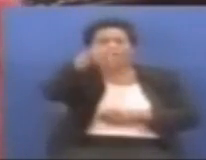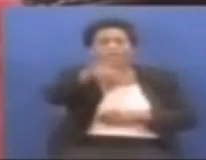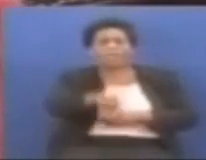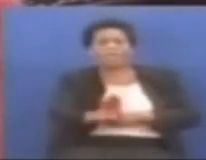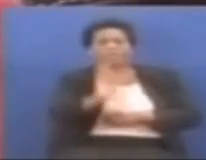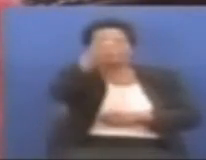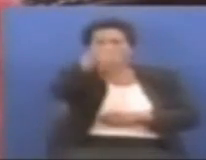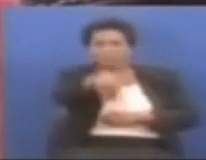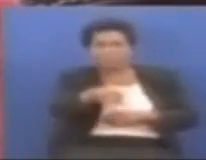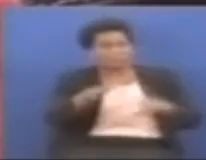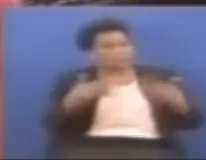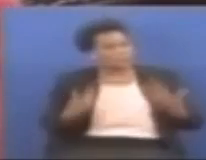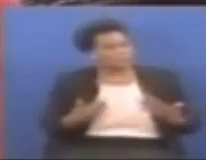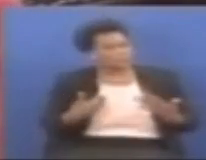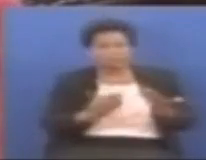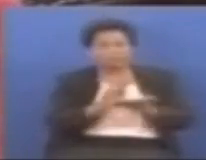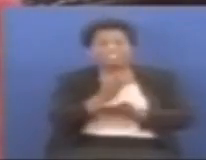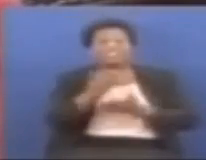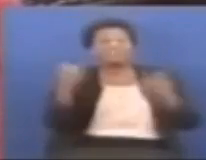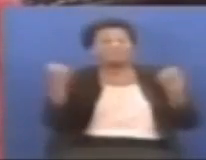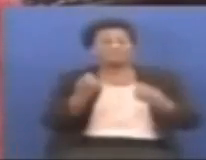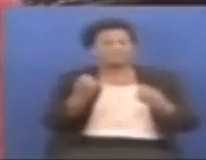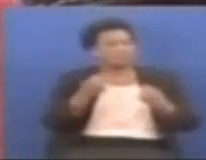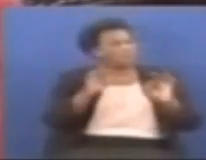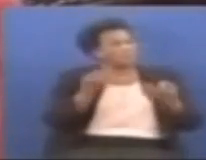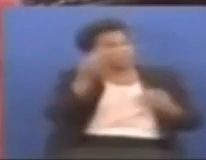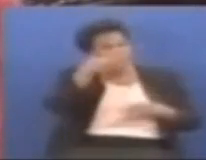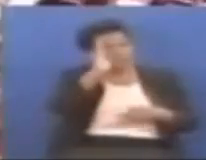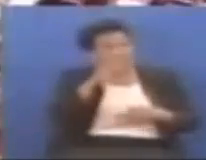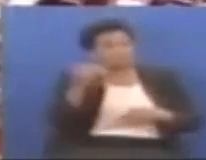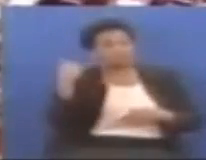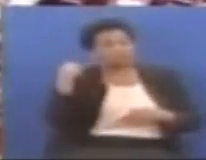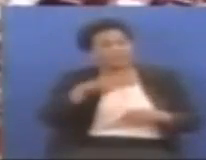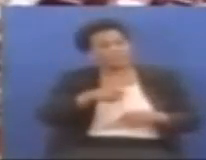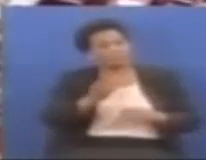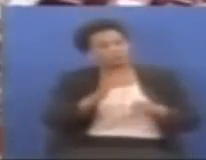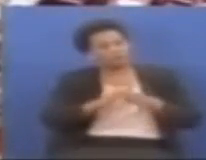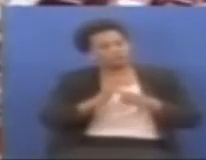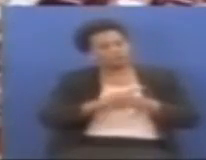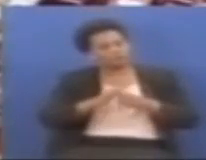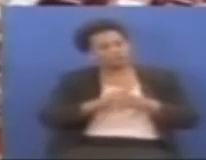Je, serikali inasema nini kuhusu matengenezo ya barabara hiyo?